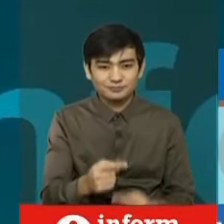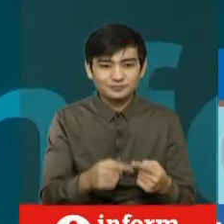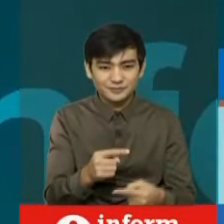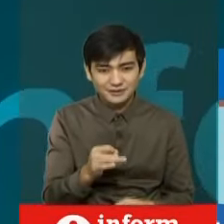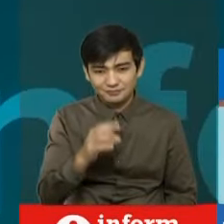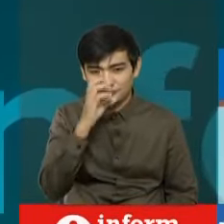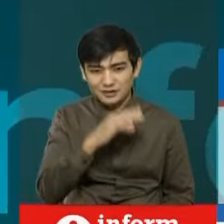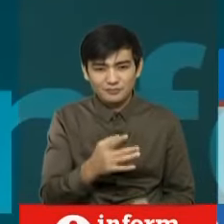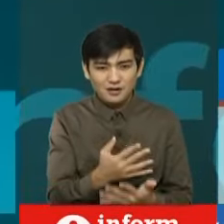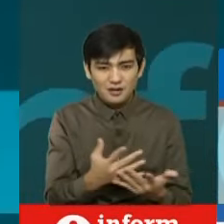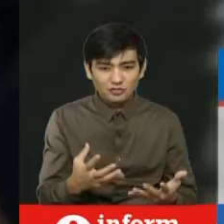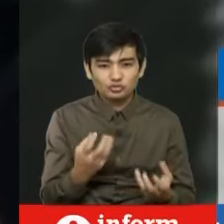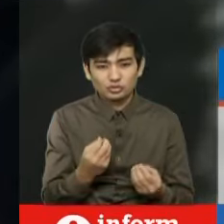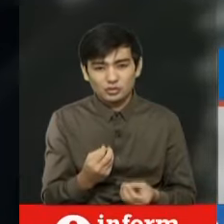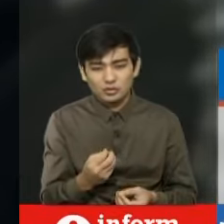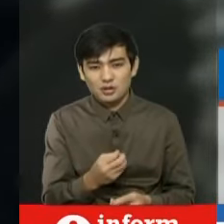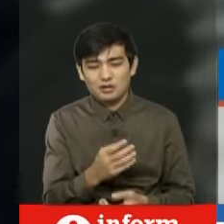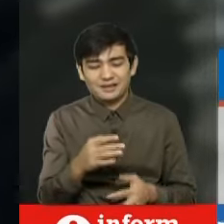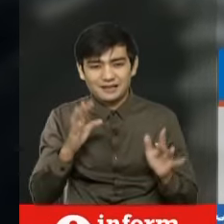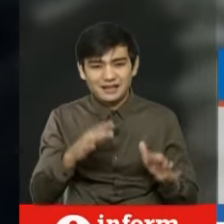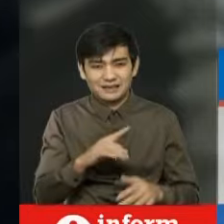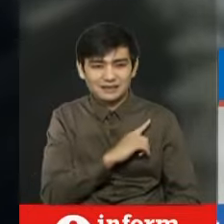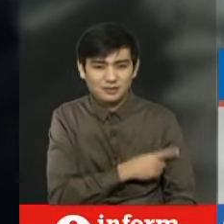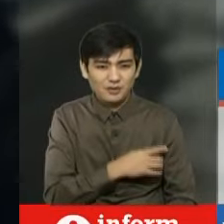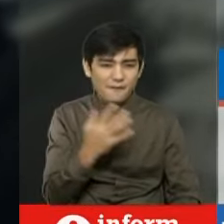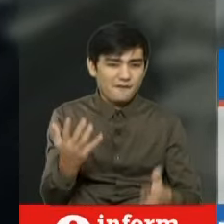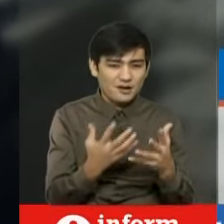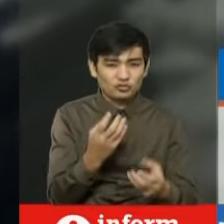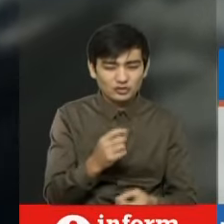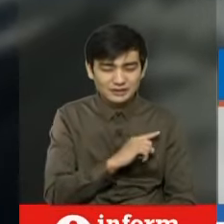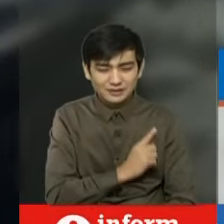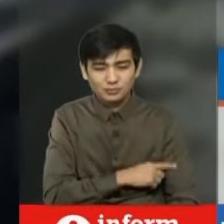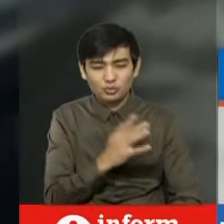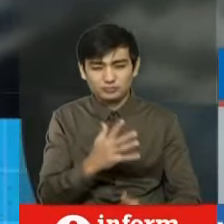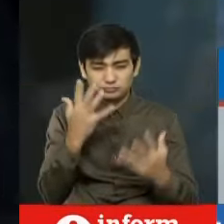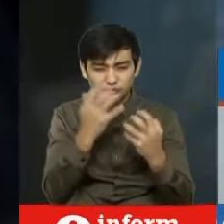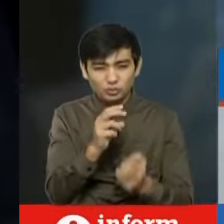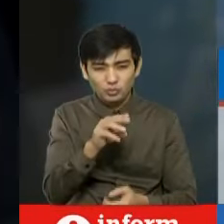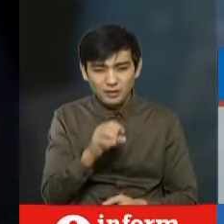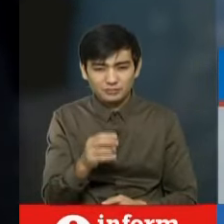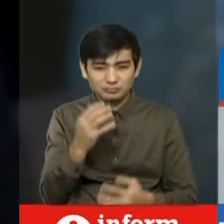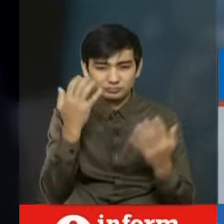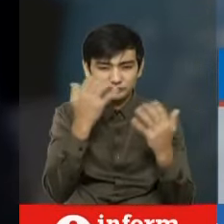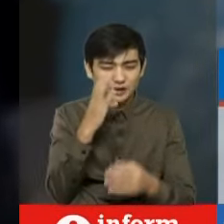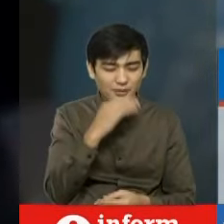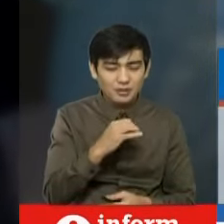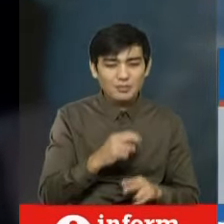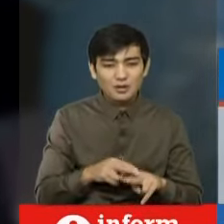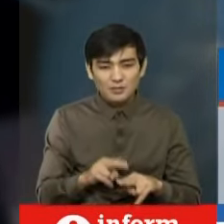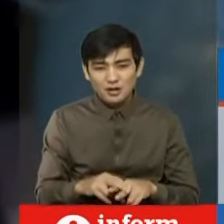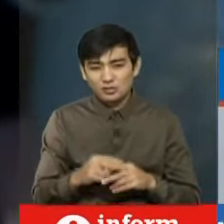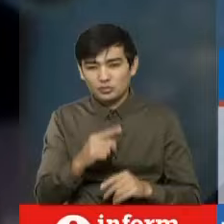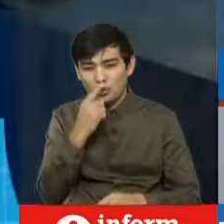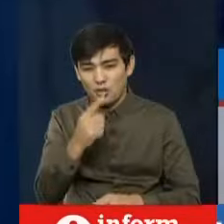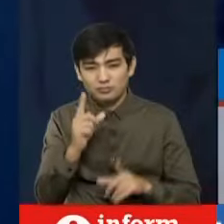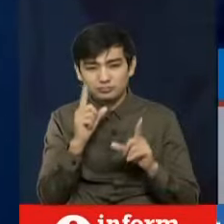еліміздің біраз бөлігін тағы қалың қар басады. Қатты жел соғып, қалың тұман мен көктайғақ болады. Сондықтан мамандар алыс жолға